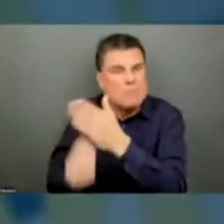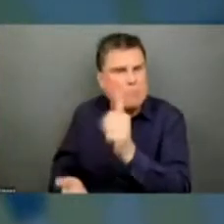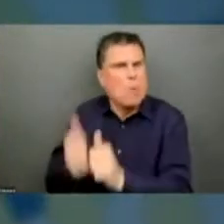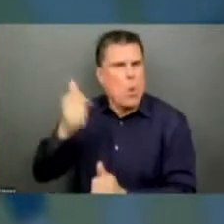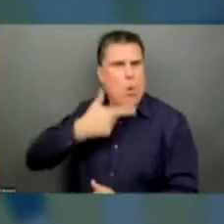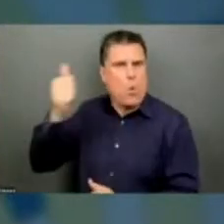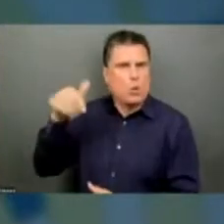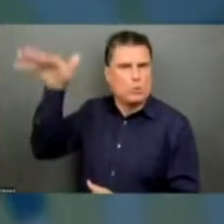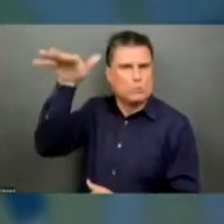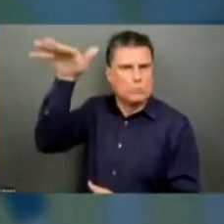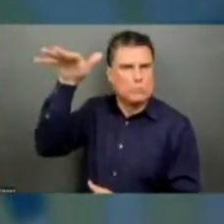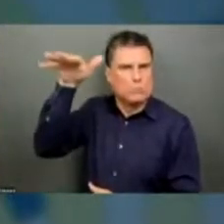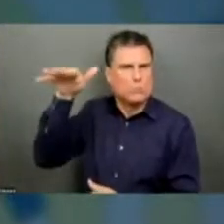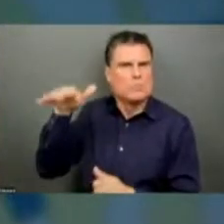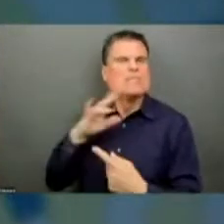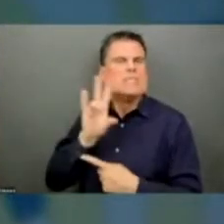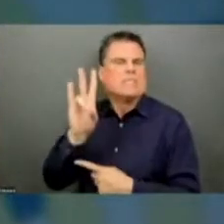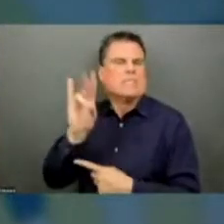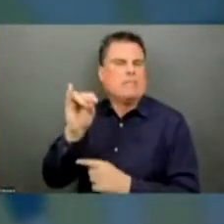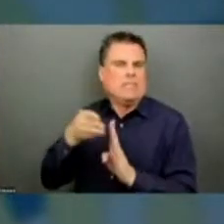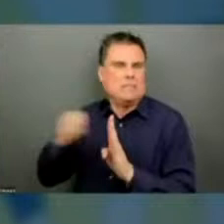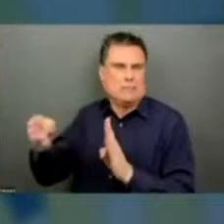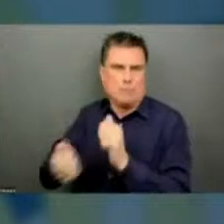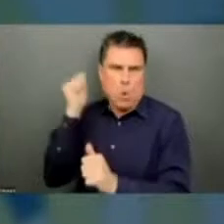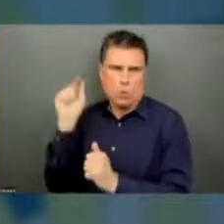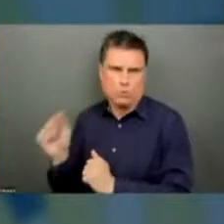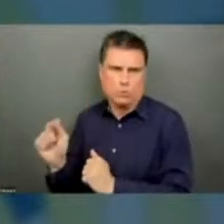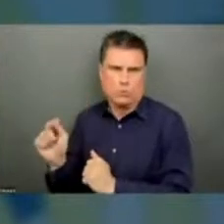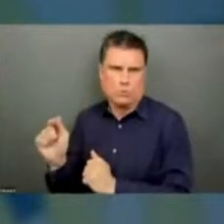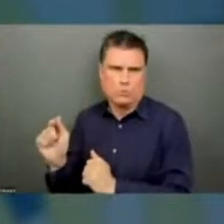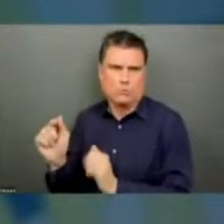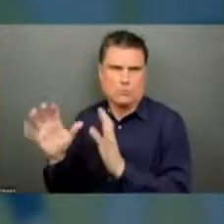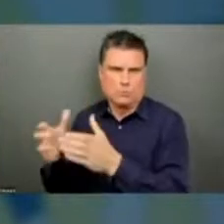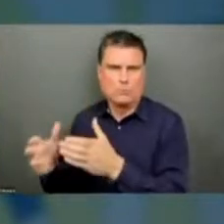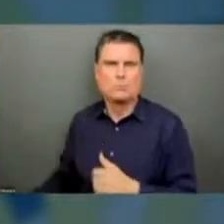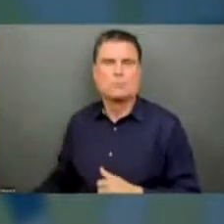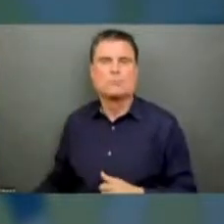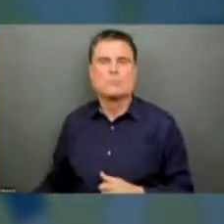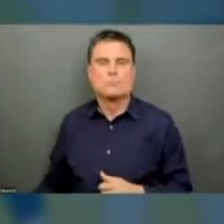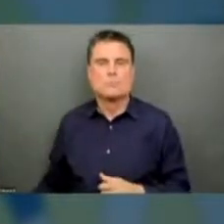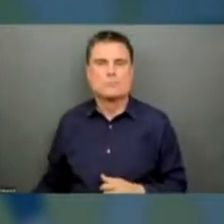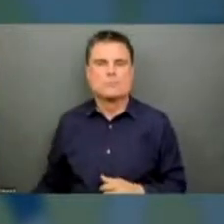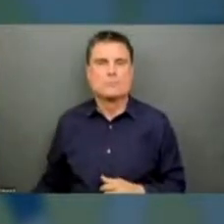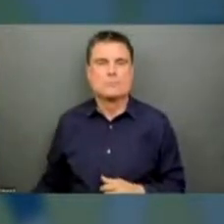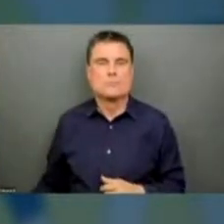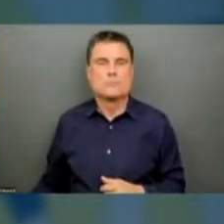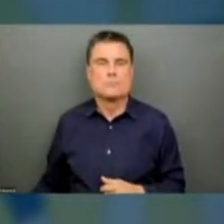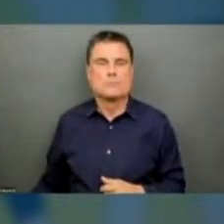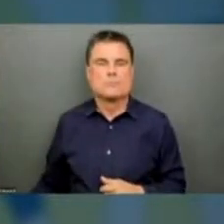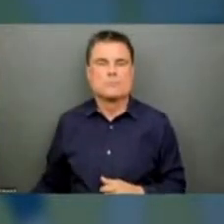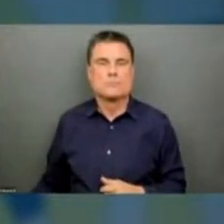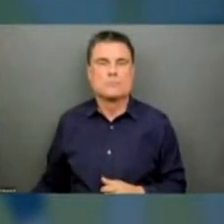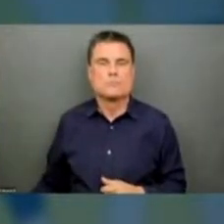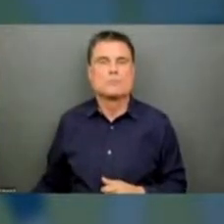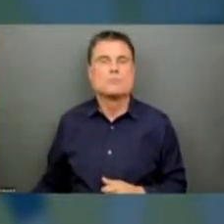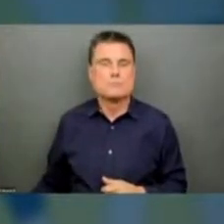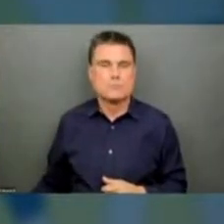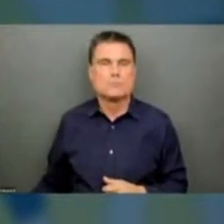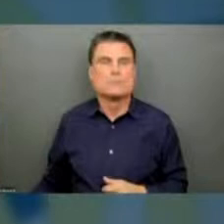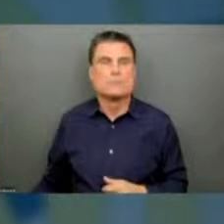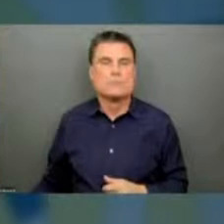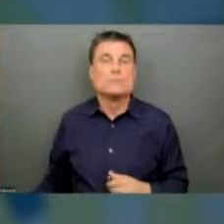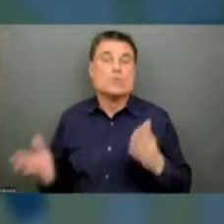个浅绿色的是重症监护，所以从这个年龄上看，20以上开始有死亡以及有重症监